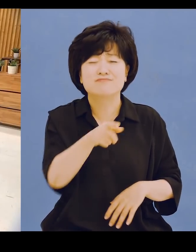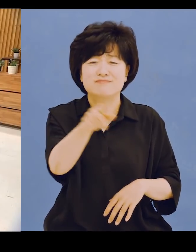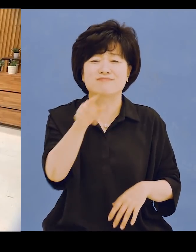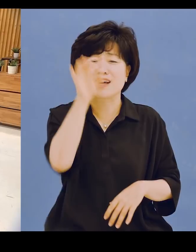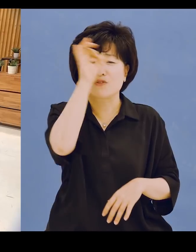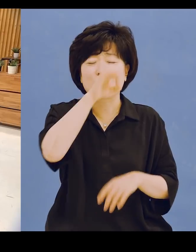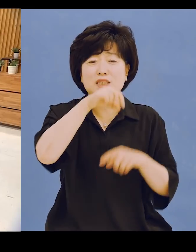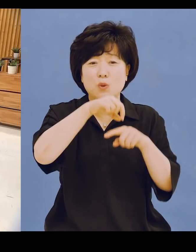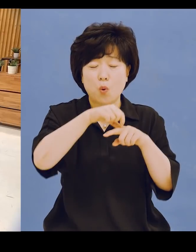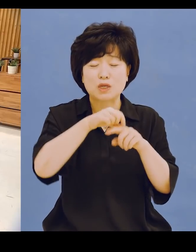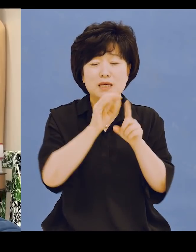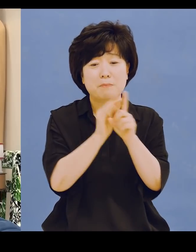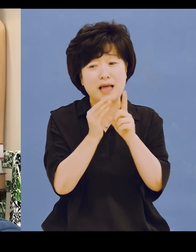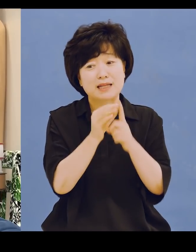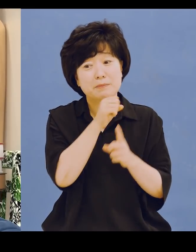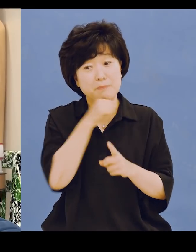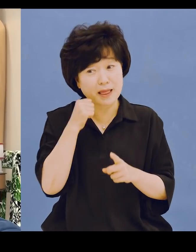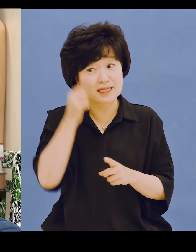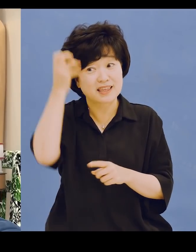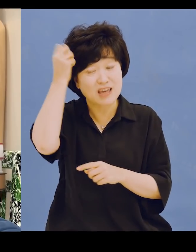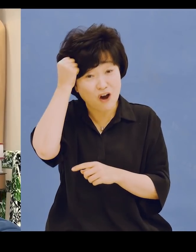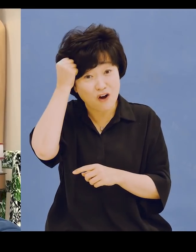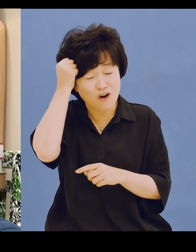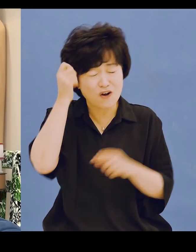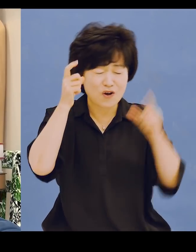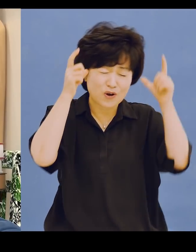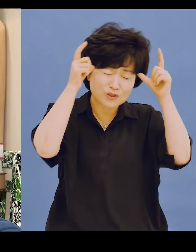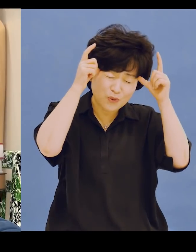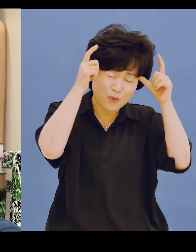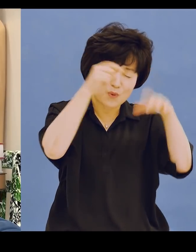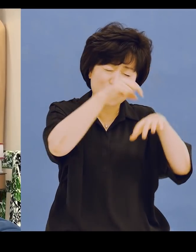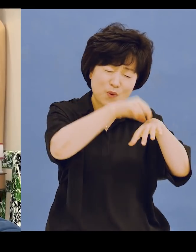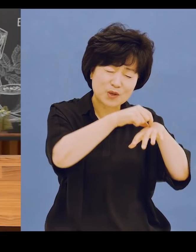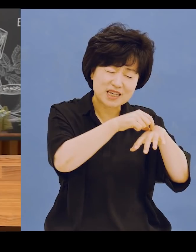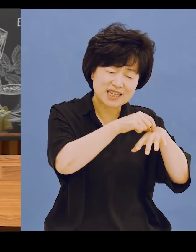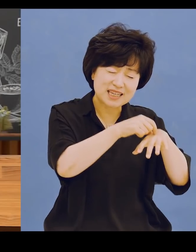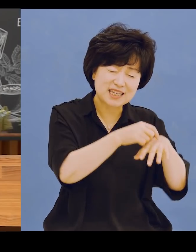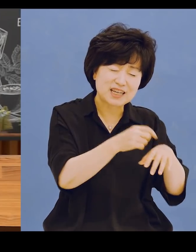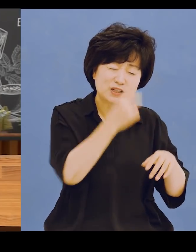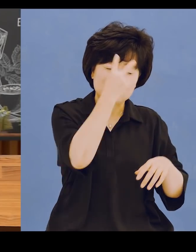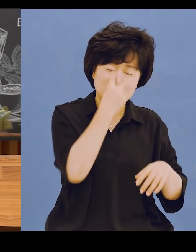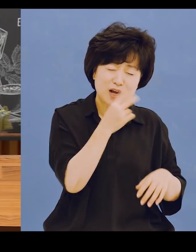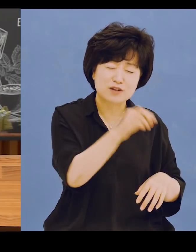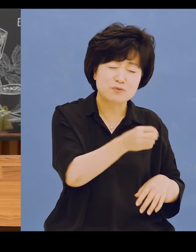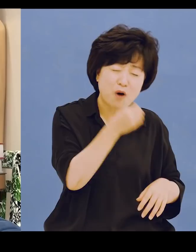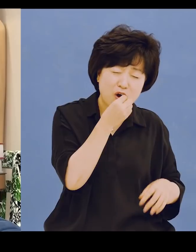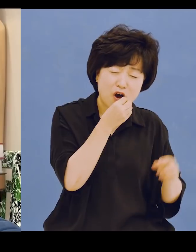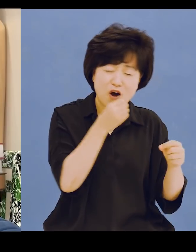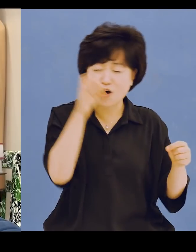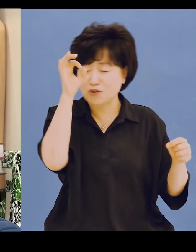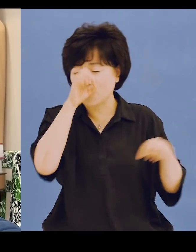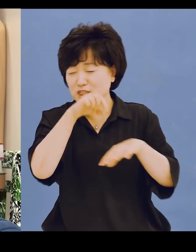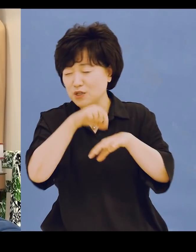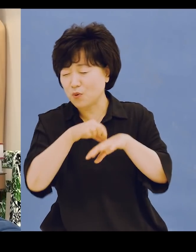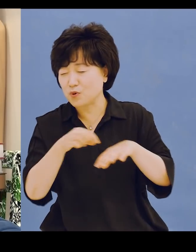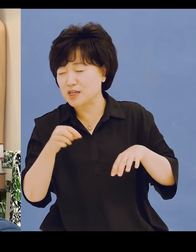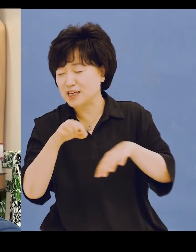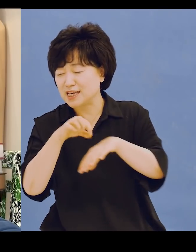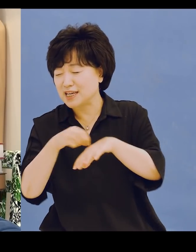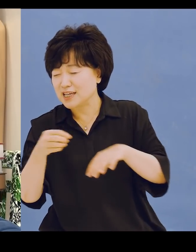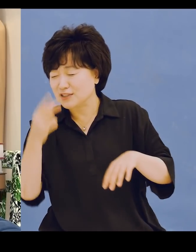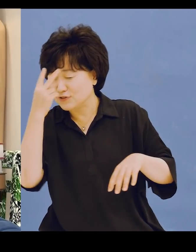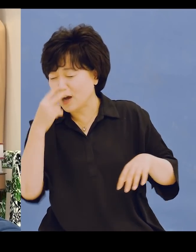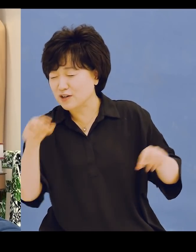돼지고기를 눈을 감고 먹는 것과 소고기를 눈을 감고 먹는 것을 구분하지 않습니까? 네. 닭고기를 네. 그렇게 이해하시면